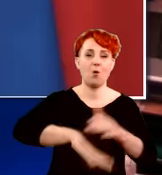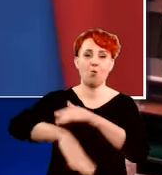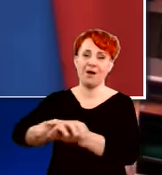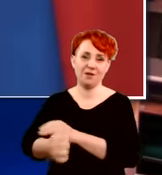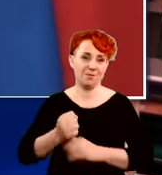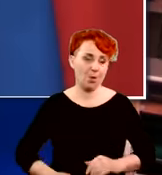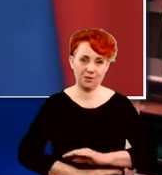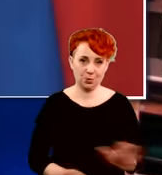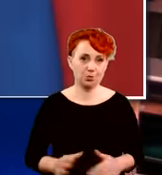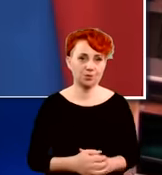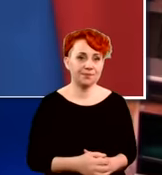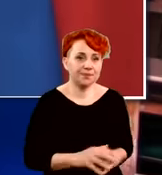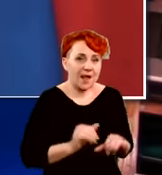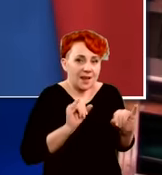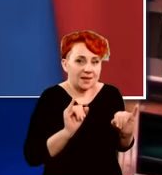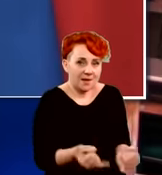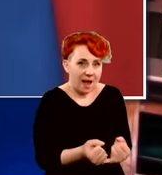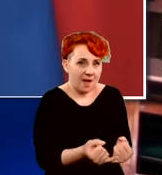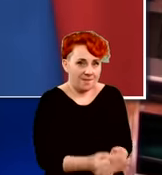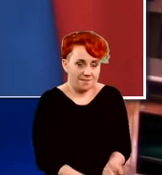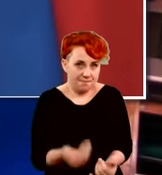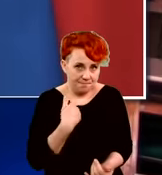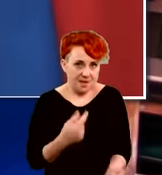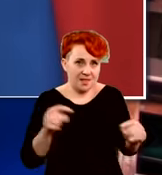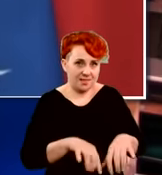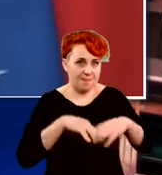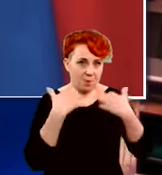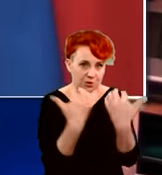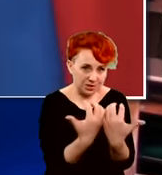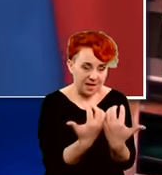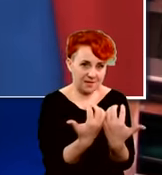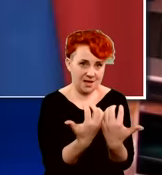ale przecież, oni byli na posiedzeniu Sejmu wtedy,